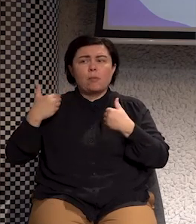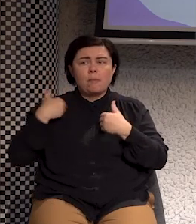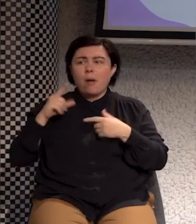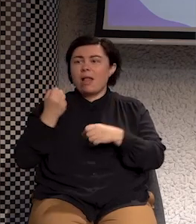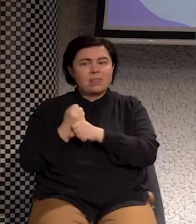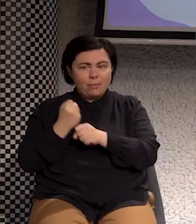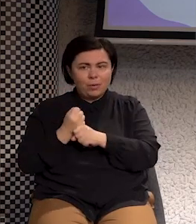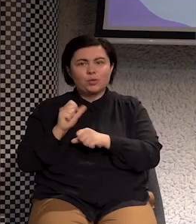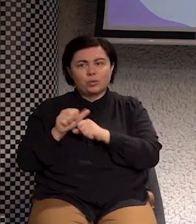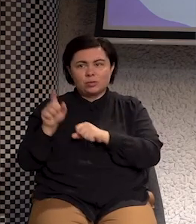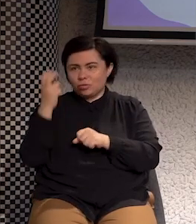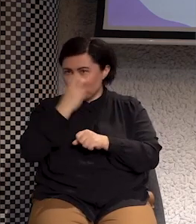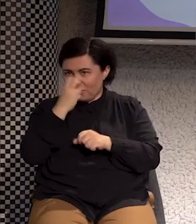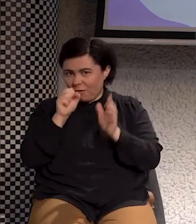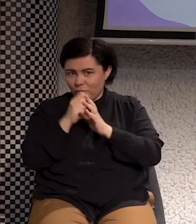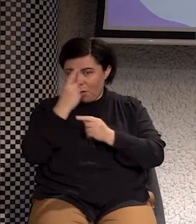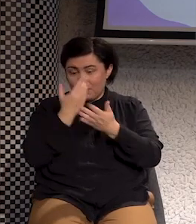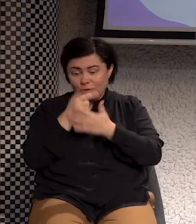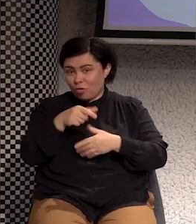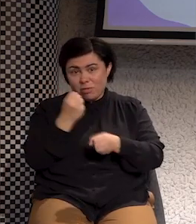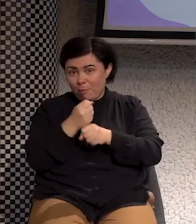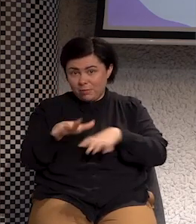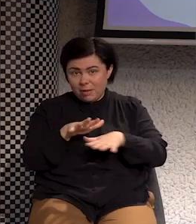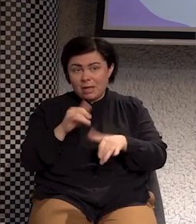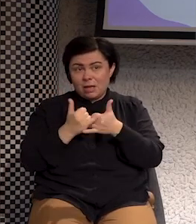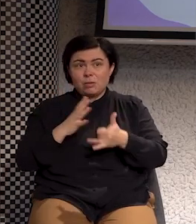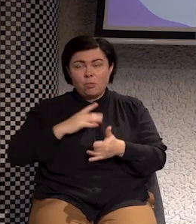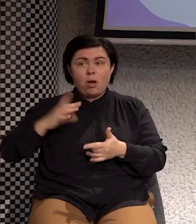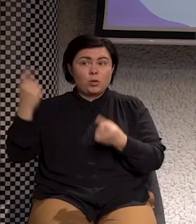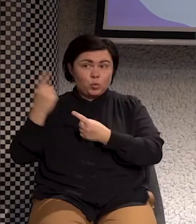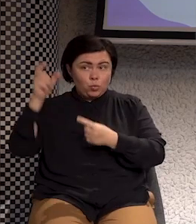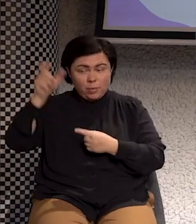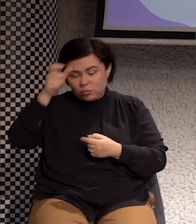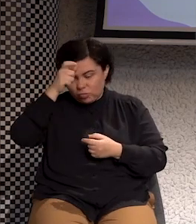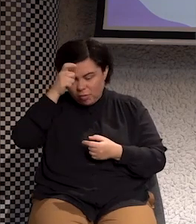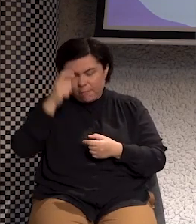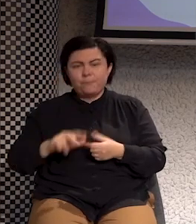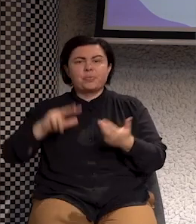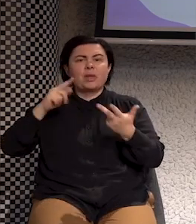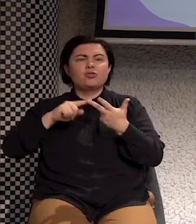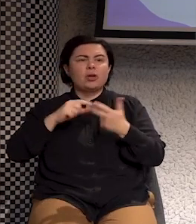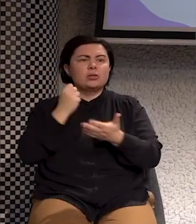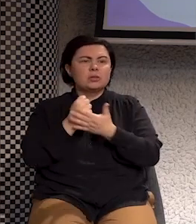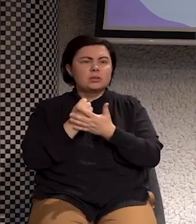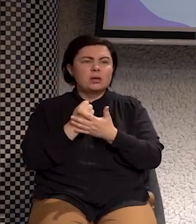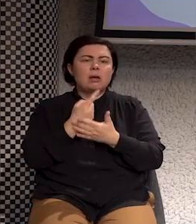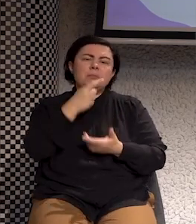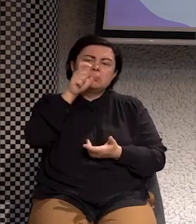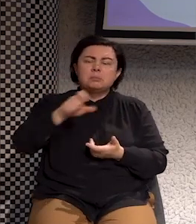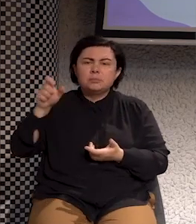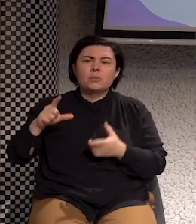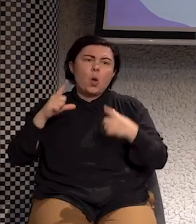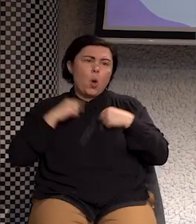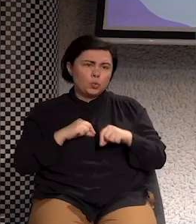też jest ciekawe do refleksji, dlaczego już nie pracuje, skoro była taka super. A trzeci wątek to są pojedyncze